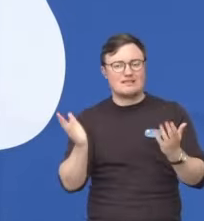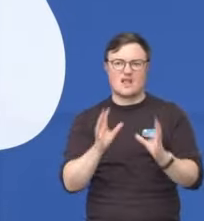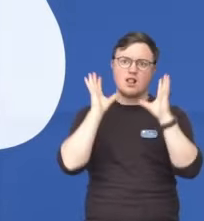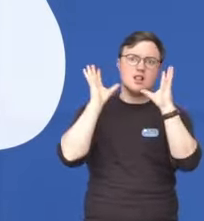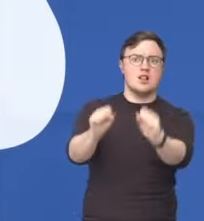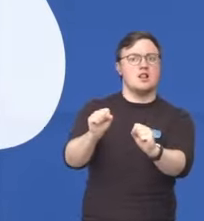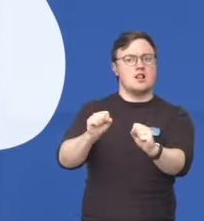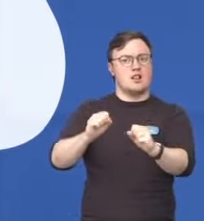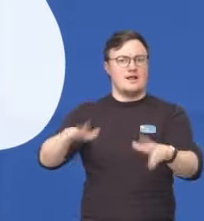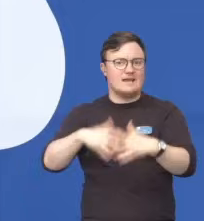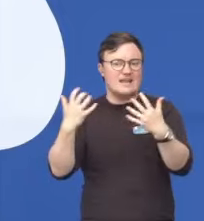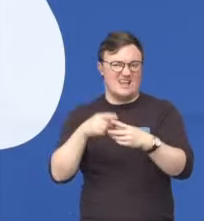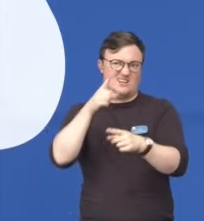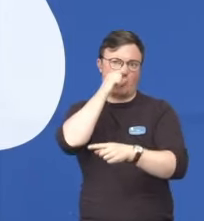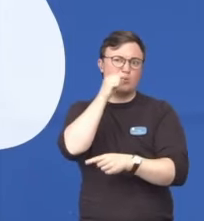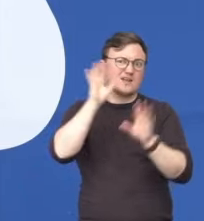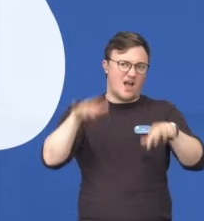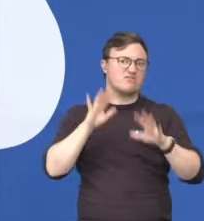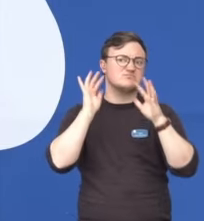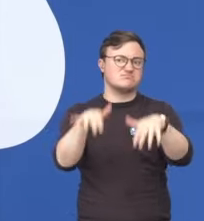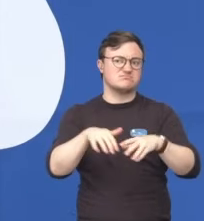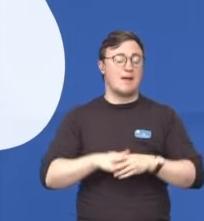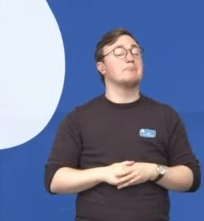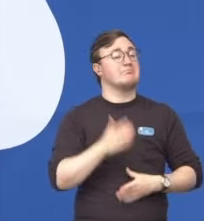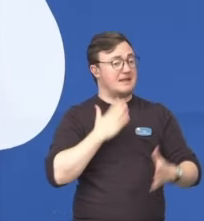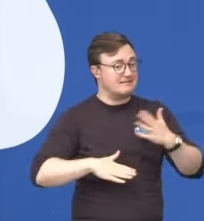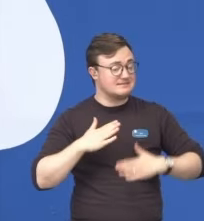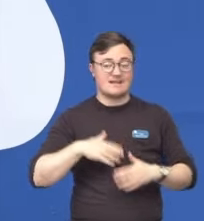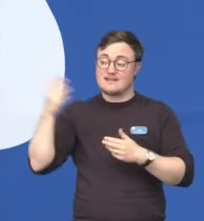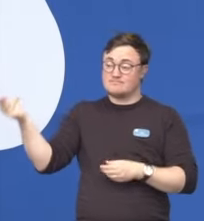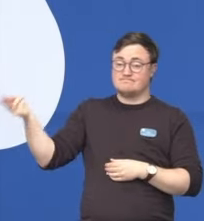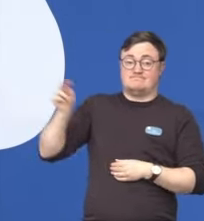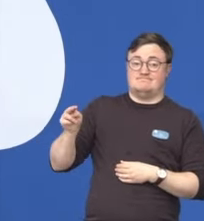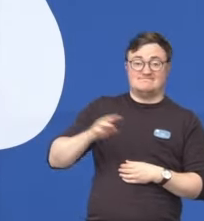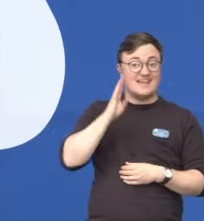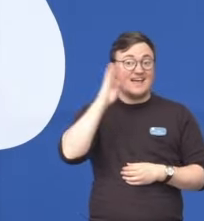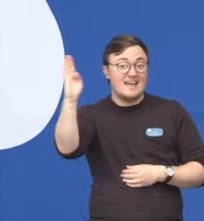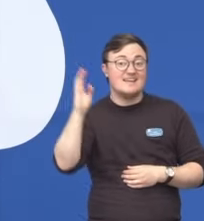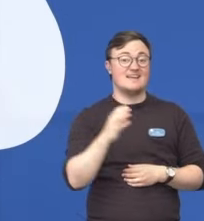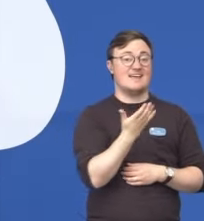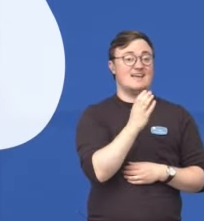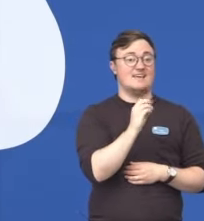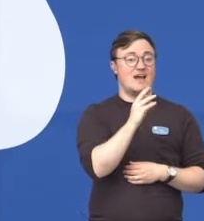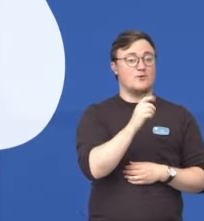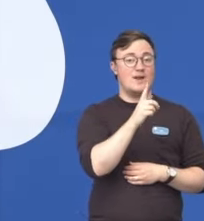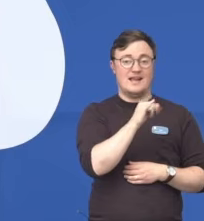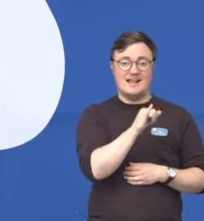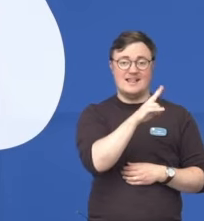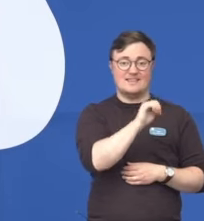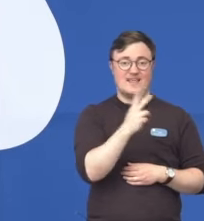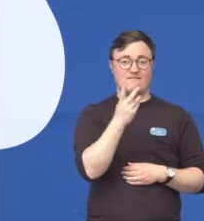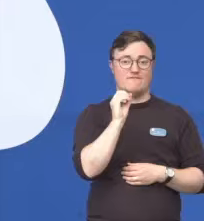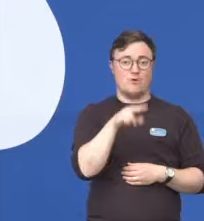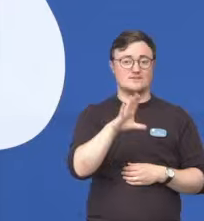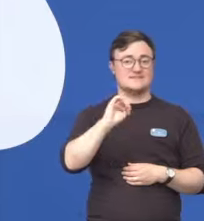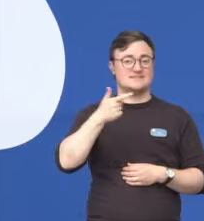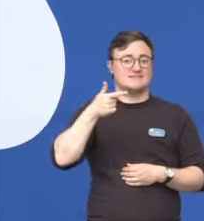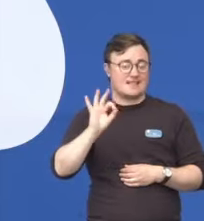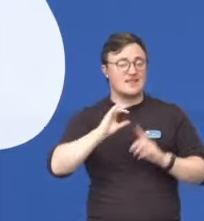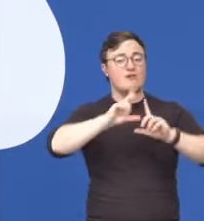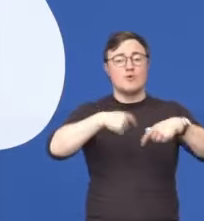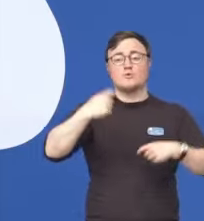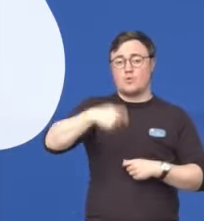så som Putin har gjort. Intressant. Tack så mycket. Näst på tur. Hej! Hej, Caroline Fonsett heter jag. Jag är förbundsordförande